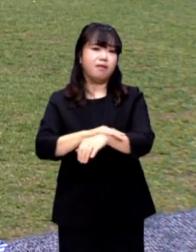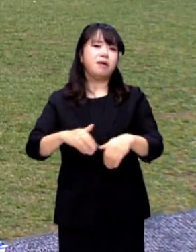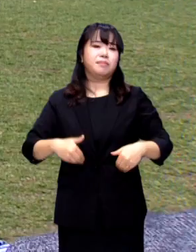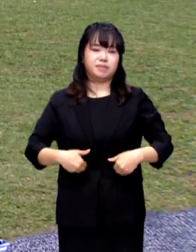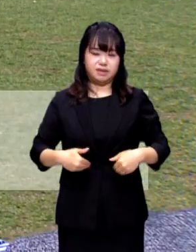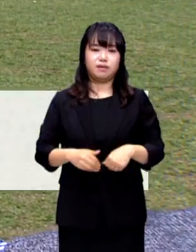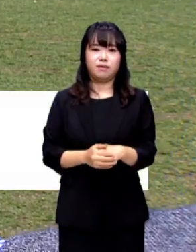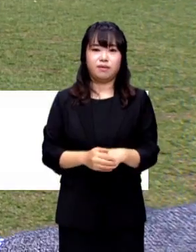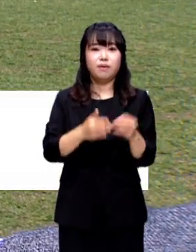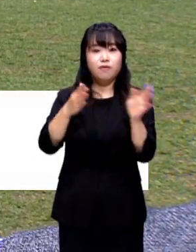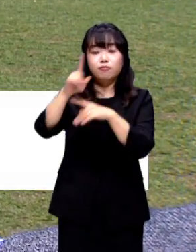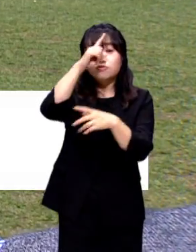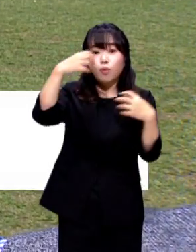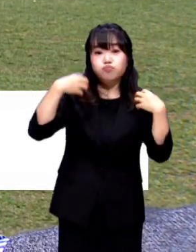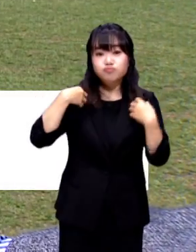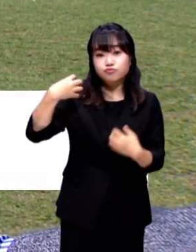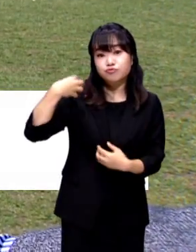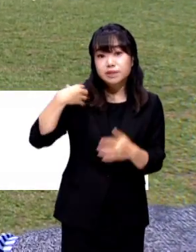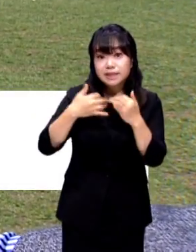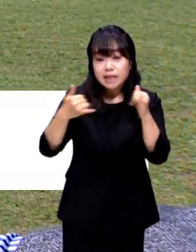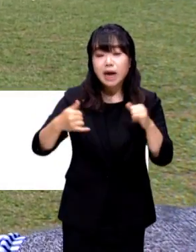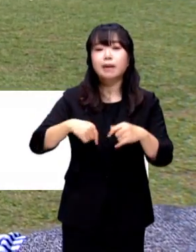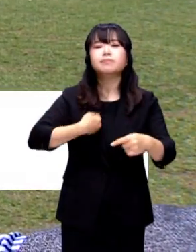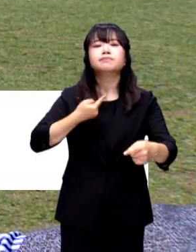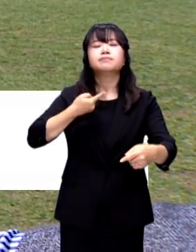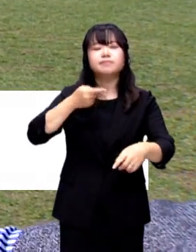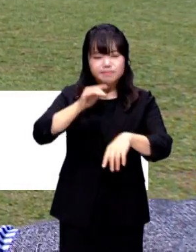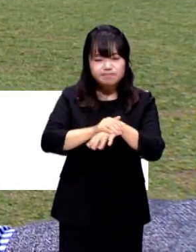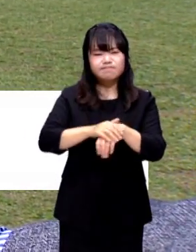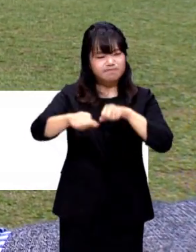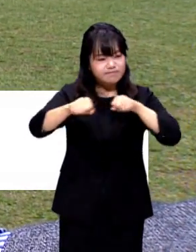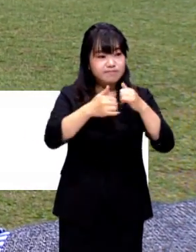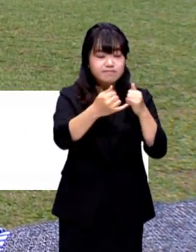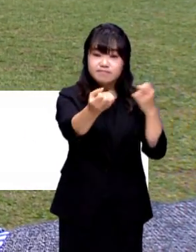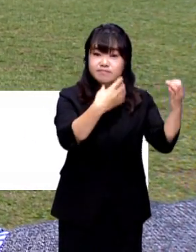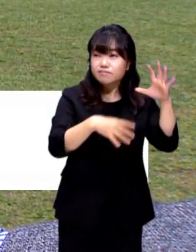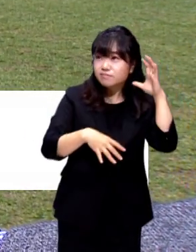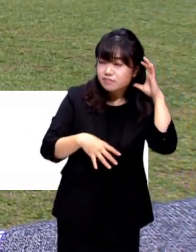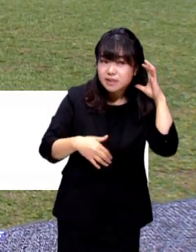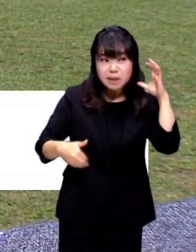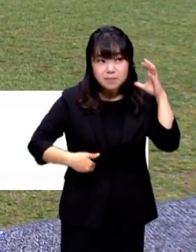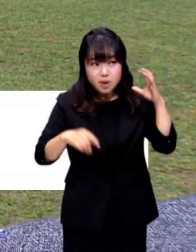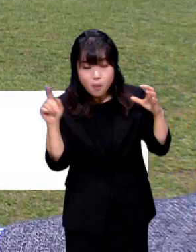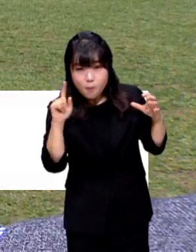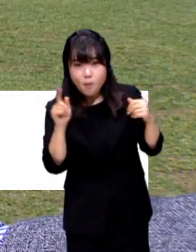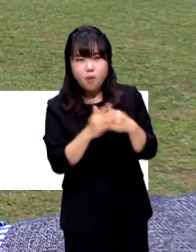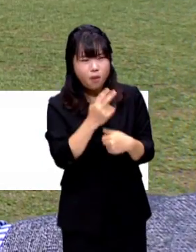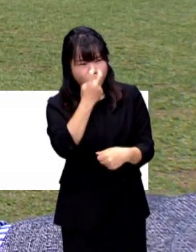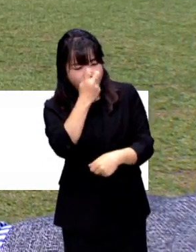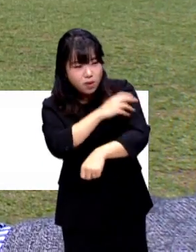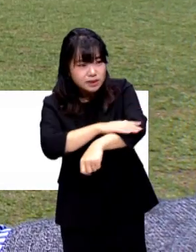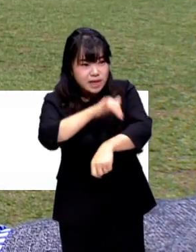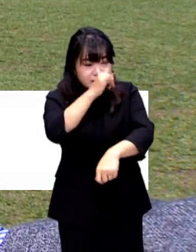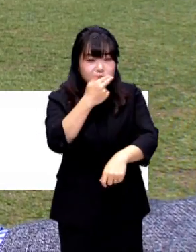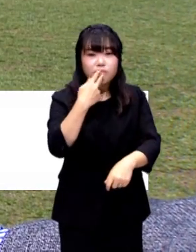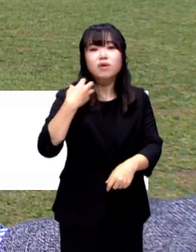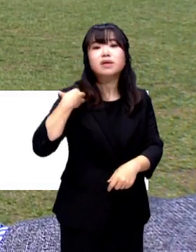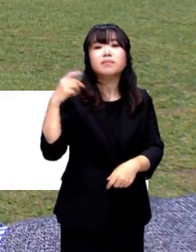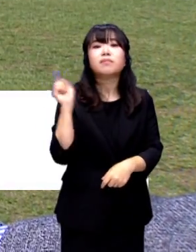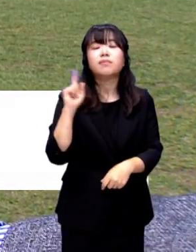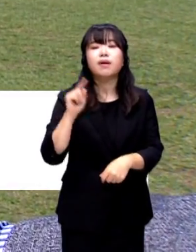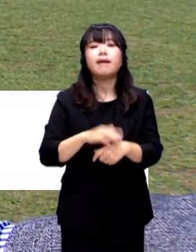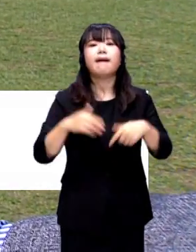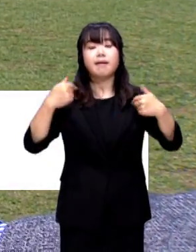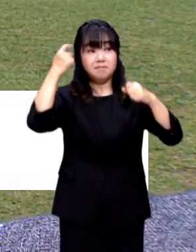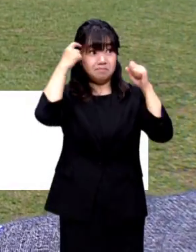정부 관계자들이 정말 자기 일처럼 시민들의 소리에 특히 어떤 이게 방범이나 이런 게 관계된 사람들은